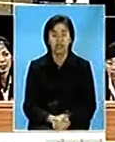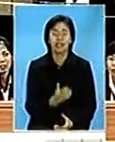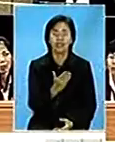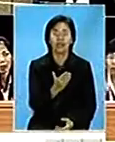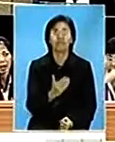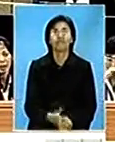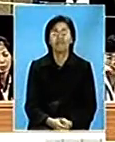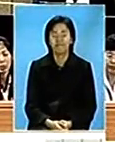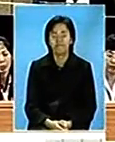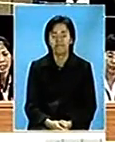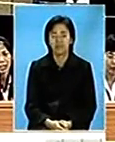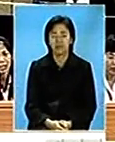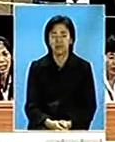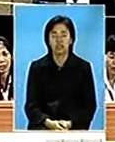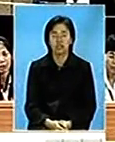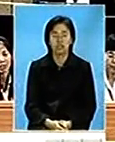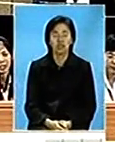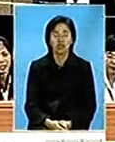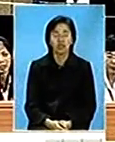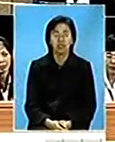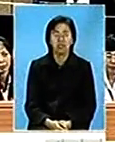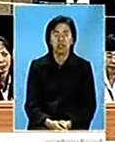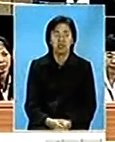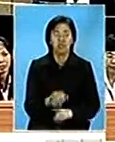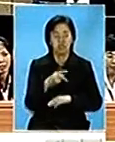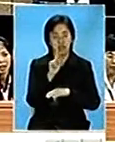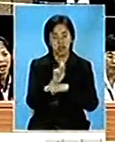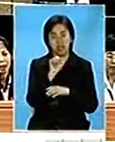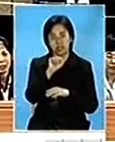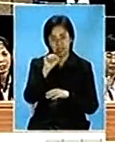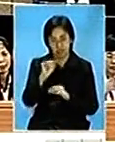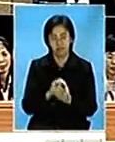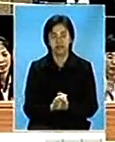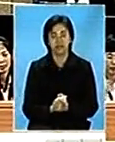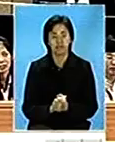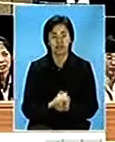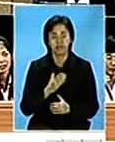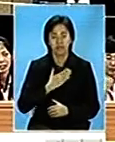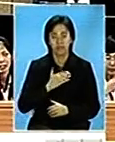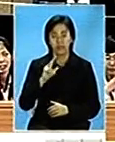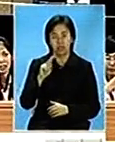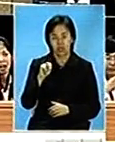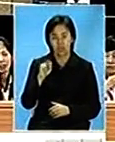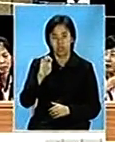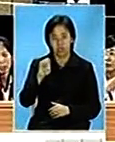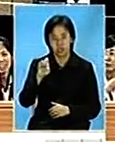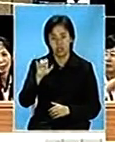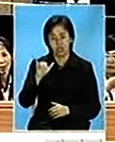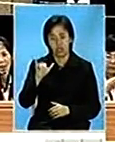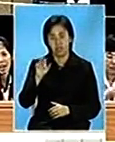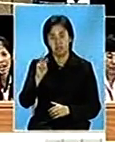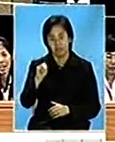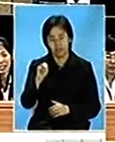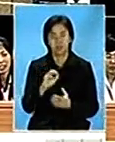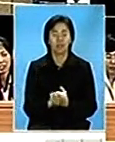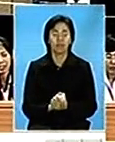ครับ กราบเรียนท่านประธานสภาที่เคารพกับผมนิยมเวชกามา